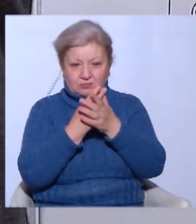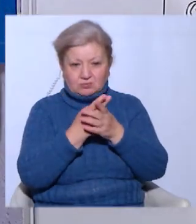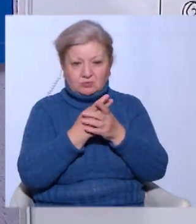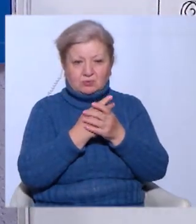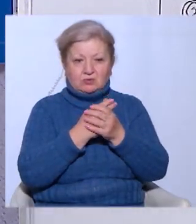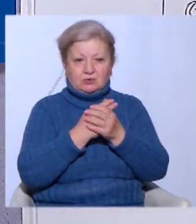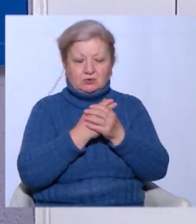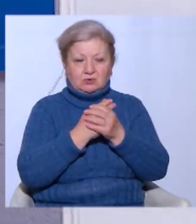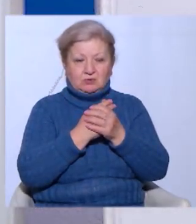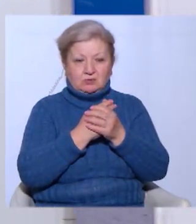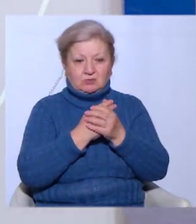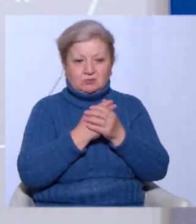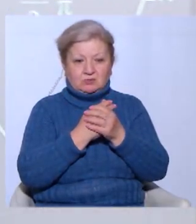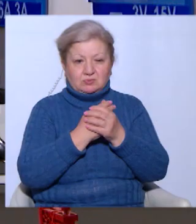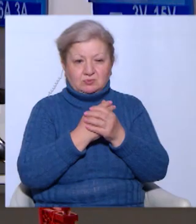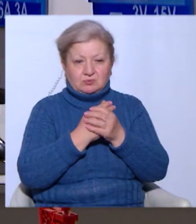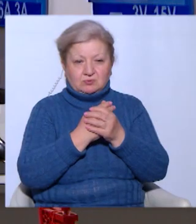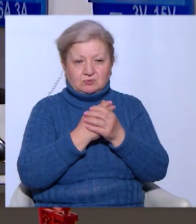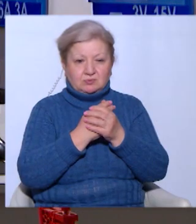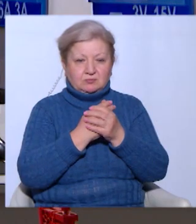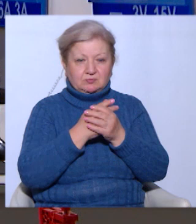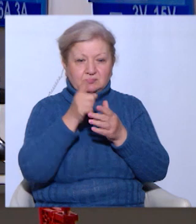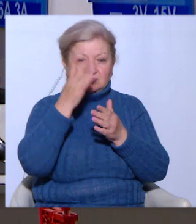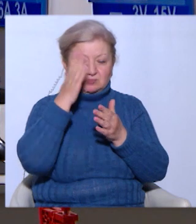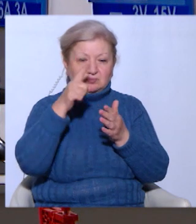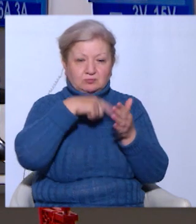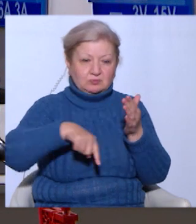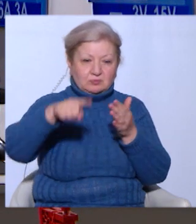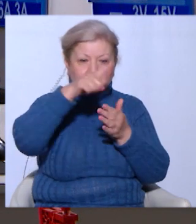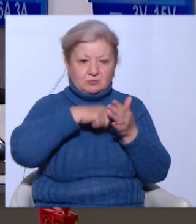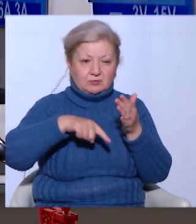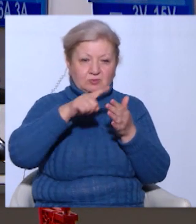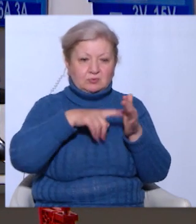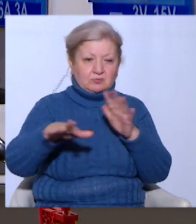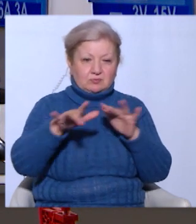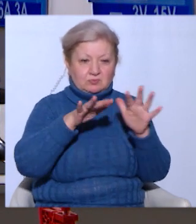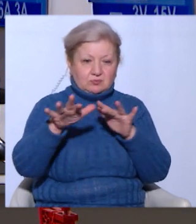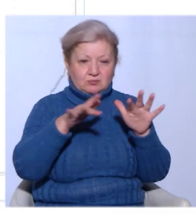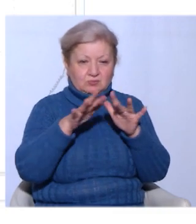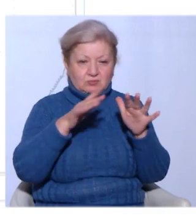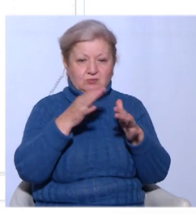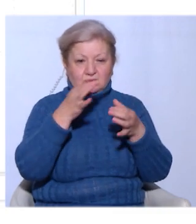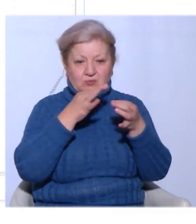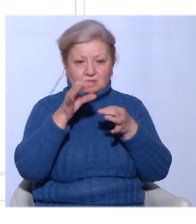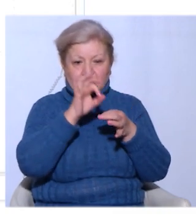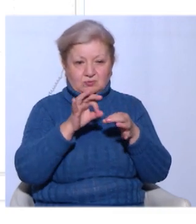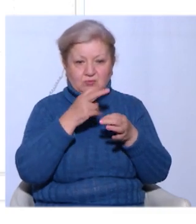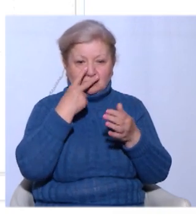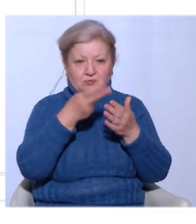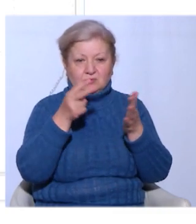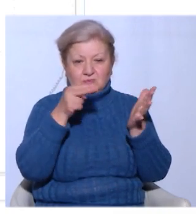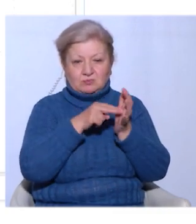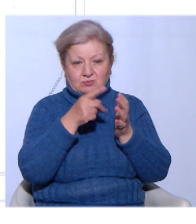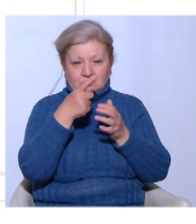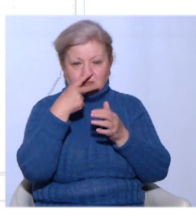ეს საკითხები გამოგვადგება მრუდწირულ მოძრაობაზე საუბრისას. აი